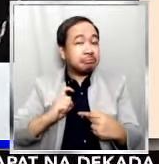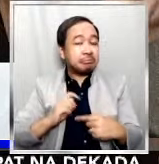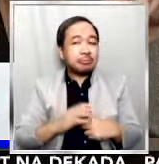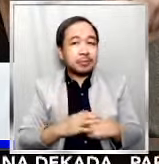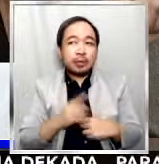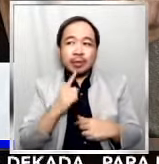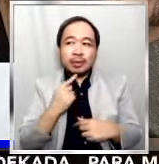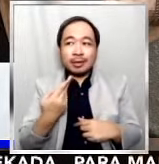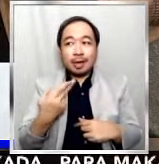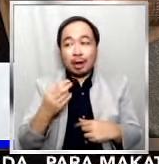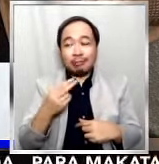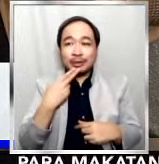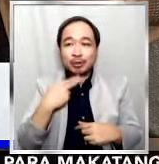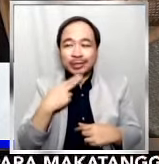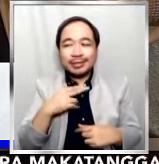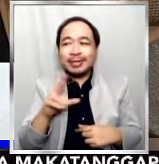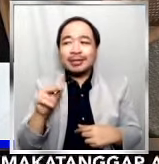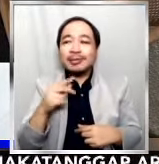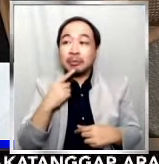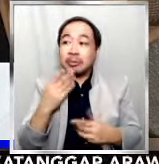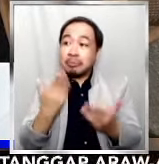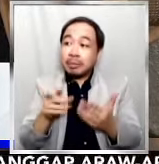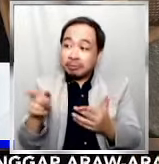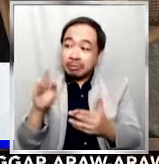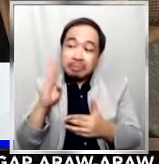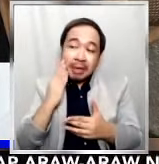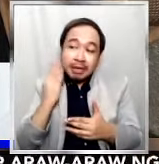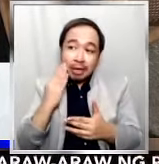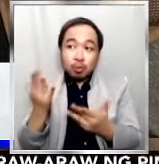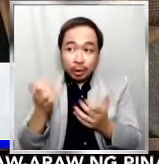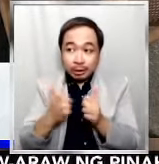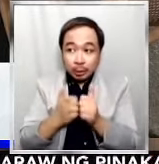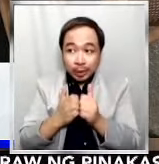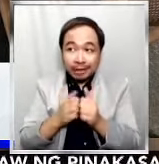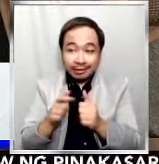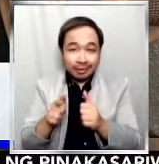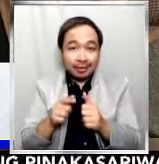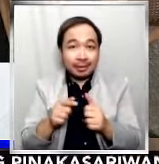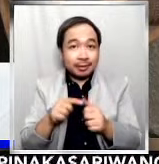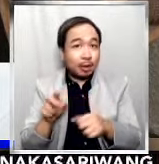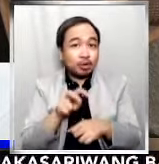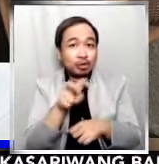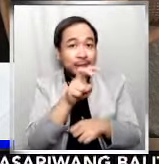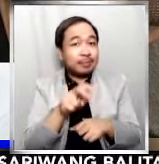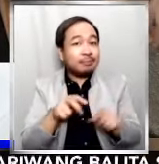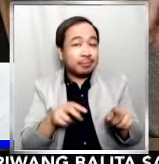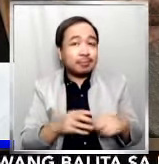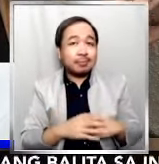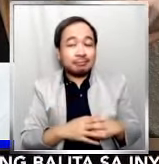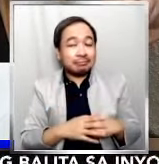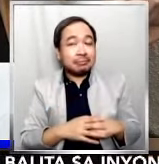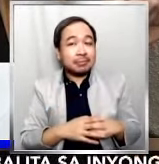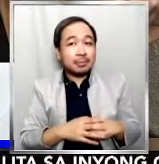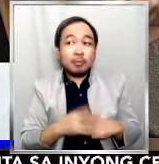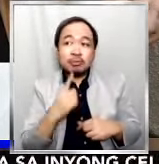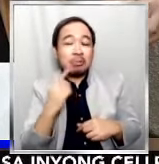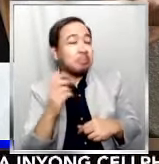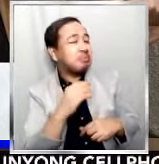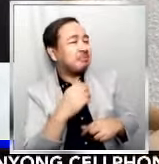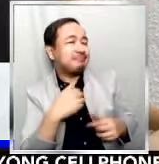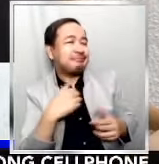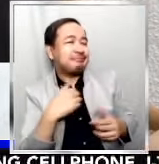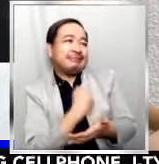Han. Babe, baka gusto mo sumama, nag-aya si Mark magsambales. So sabi ko, sabi niya, sayang, pupunta kami ng